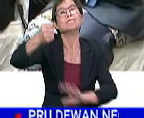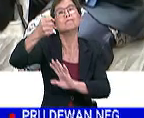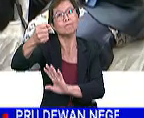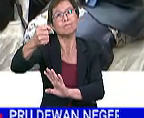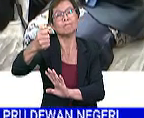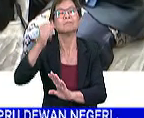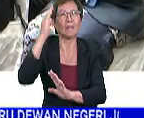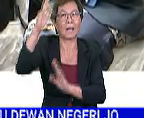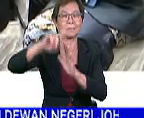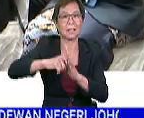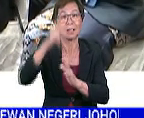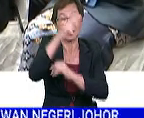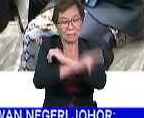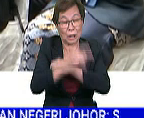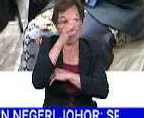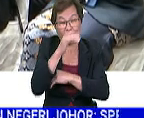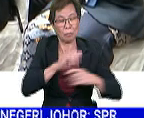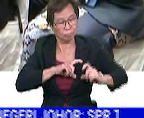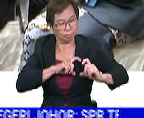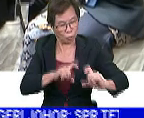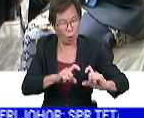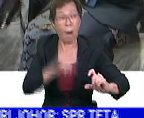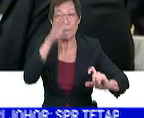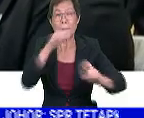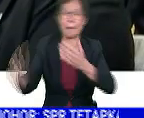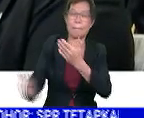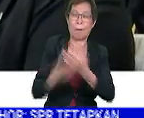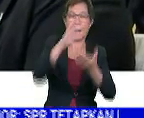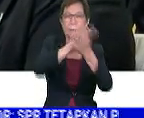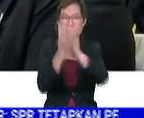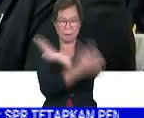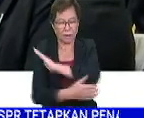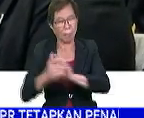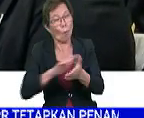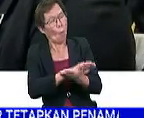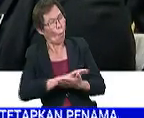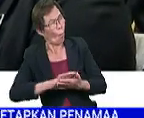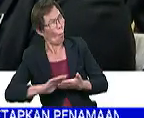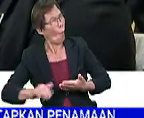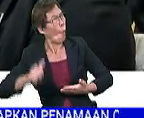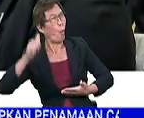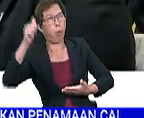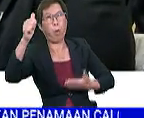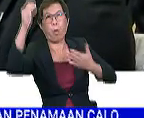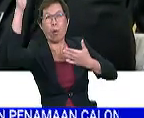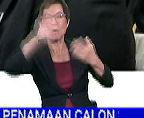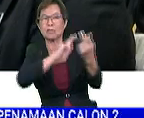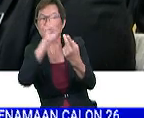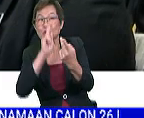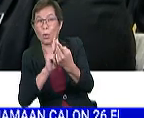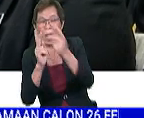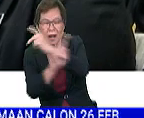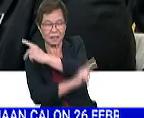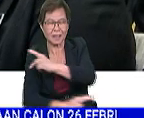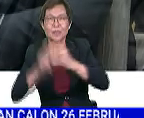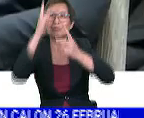dilaksanakan kerajaan negeri komited untuk memastikan Melaka kembali menjadi sebuah negeri terbersih di negara ini sesuai dengan statusnya sebagai